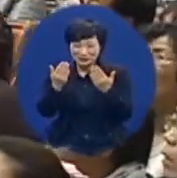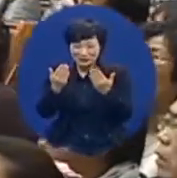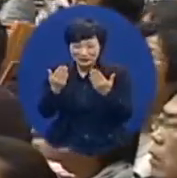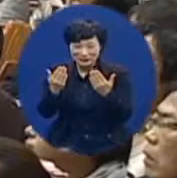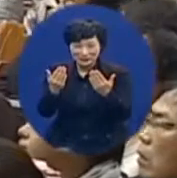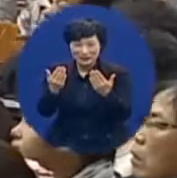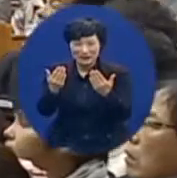감사합네다